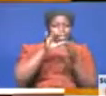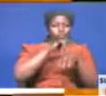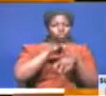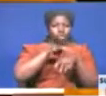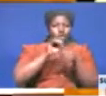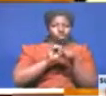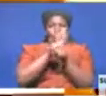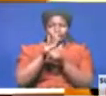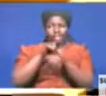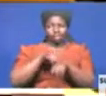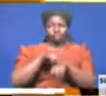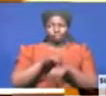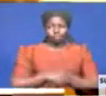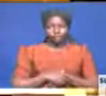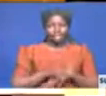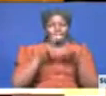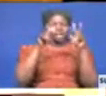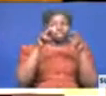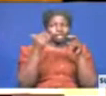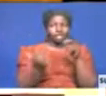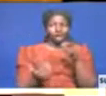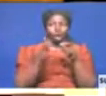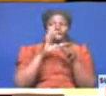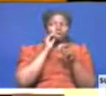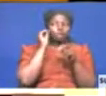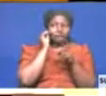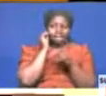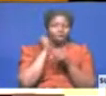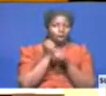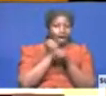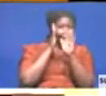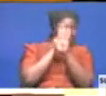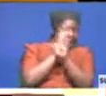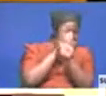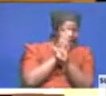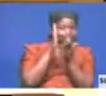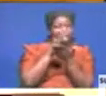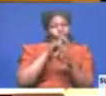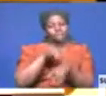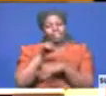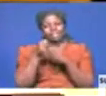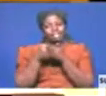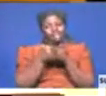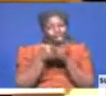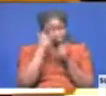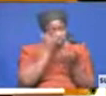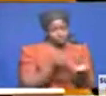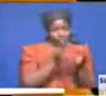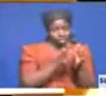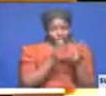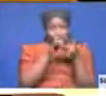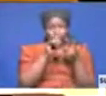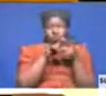COVID-19. Issues of child domestic work is hidden. Sometimes it's a challenge, maybe even for officers, to get